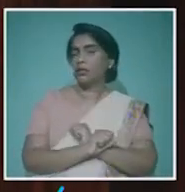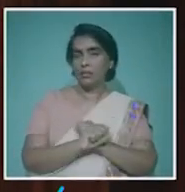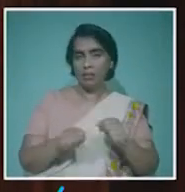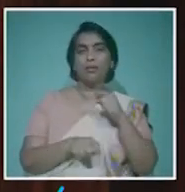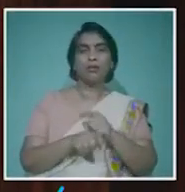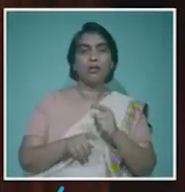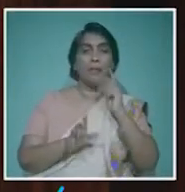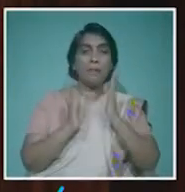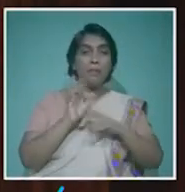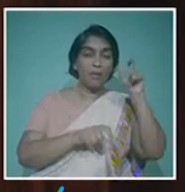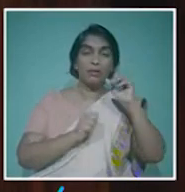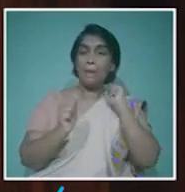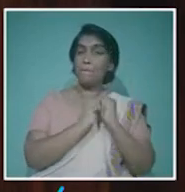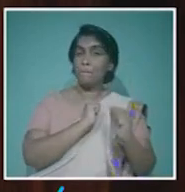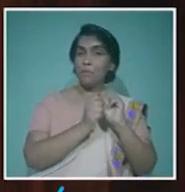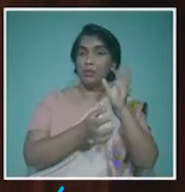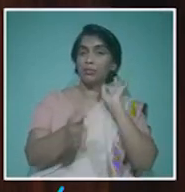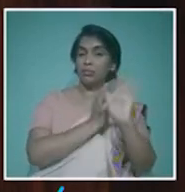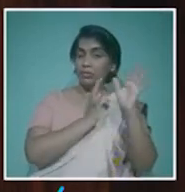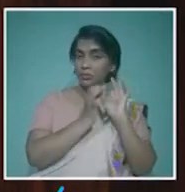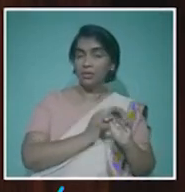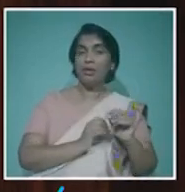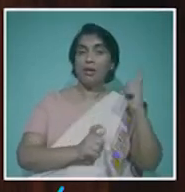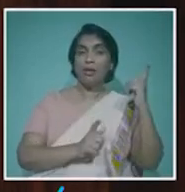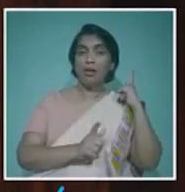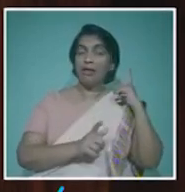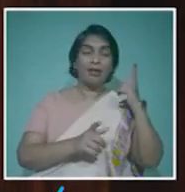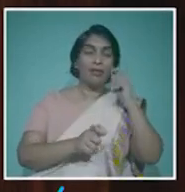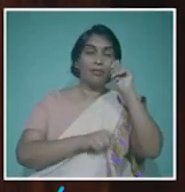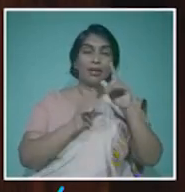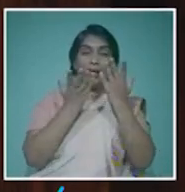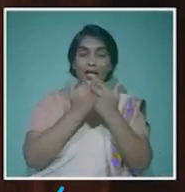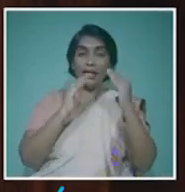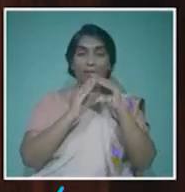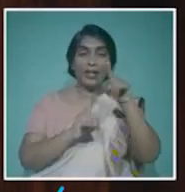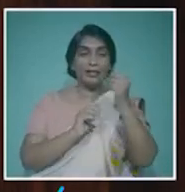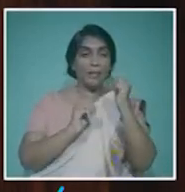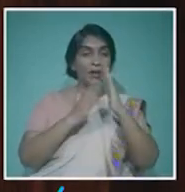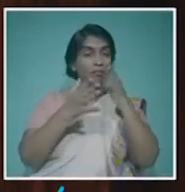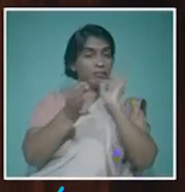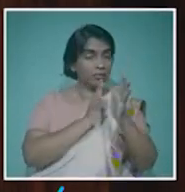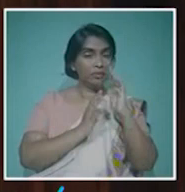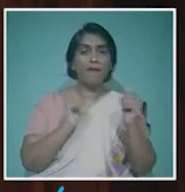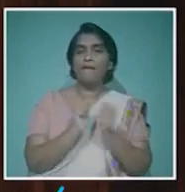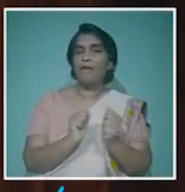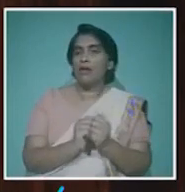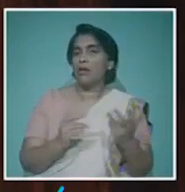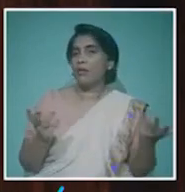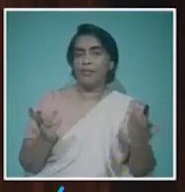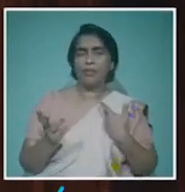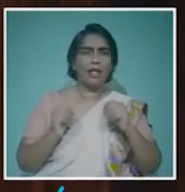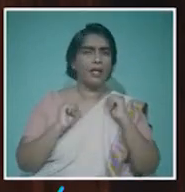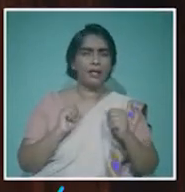වගේම පාක්ෂිකෙන් ගෙනාව බස් ගිනි තියනකොටත් පාක්ෂිකෙන් ගෙවල් 150ක් ගිනිබත් කරනකොටත් මොනවද කළේ නැත්තම්